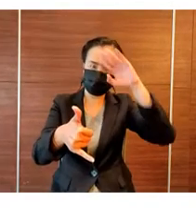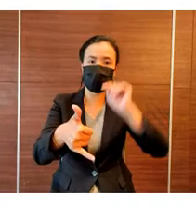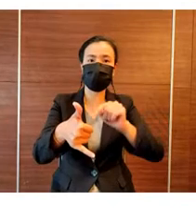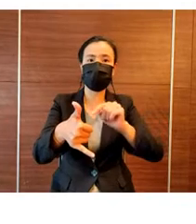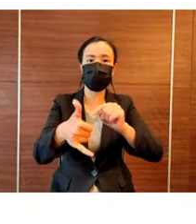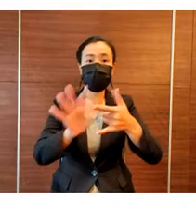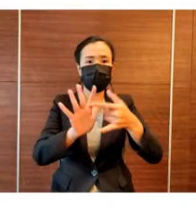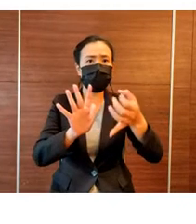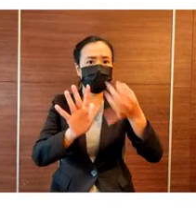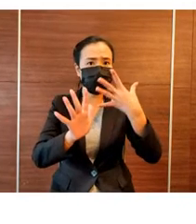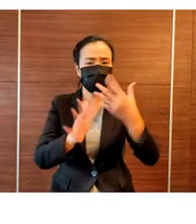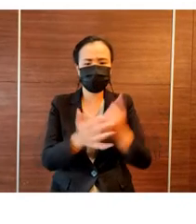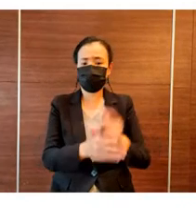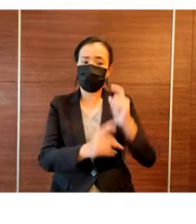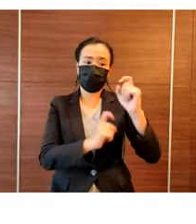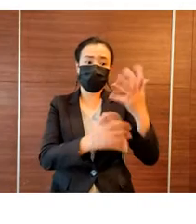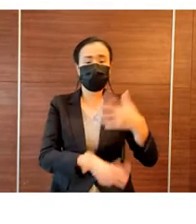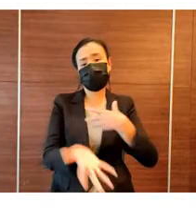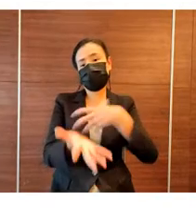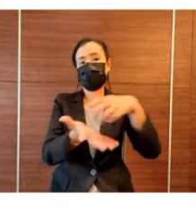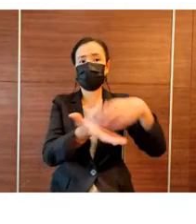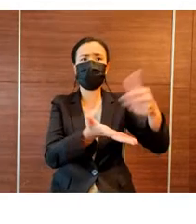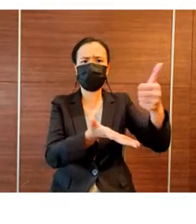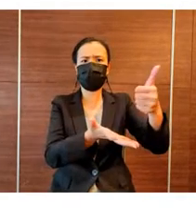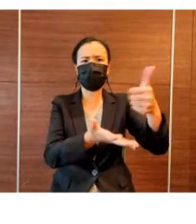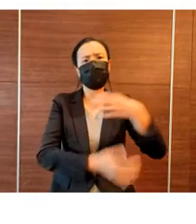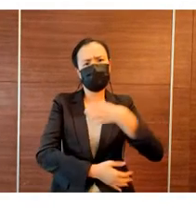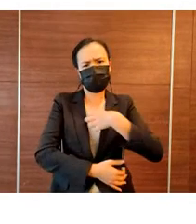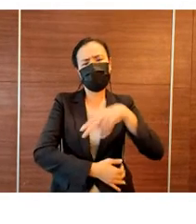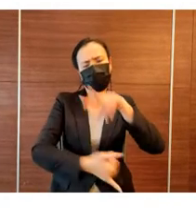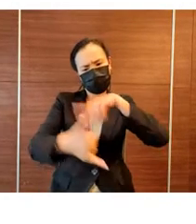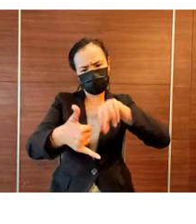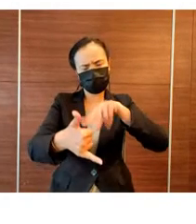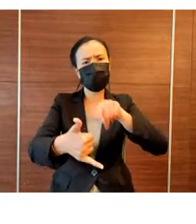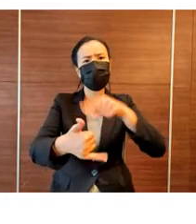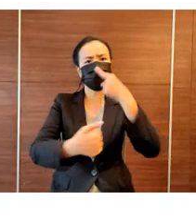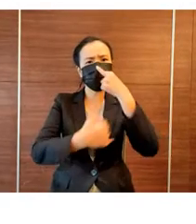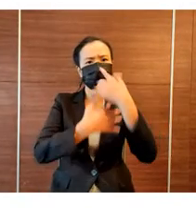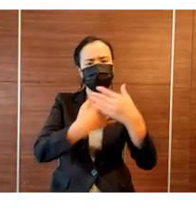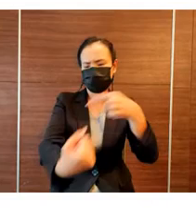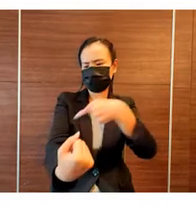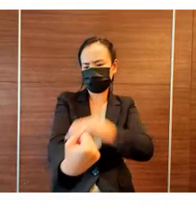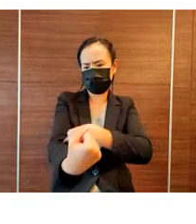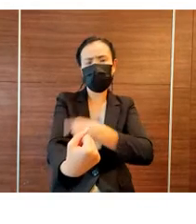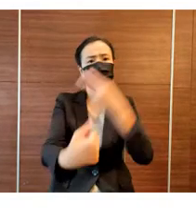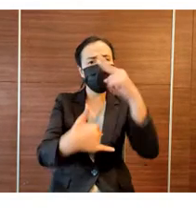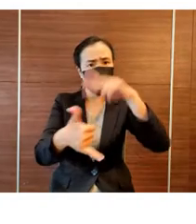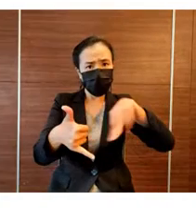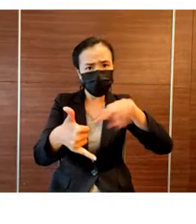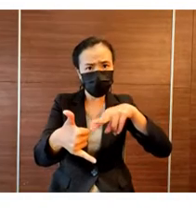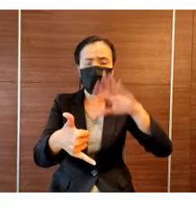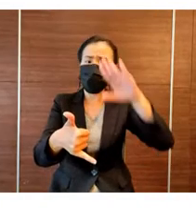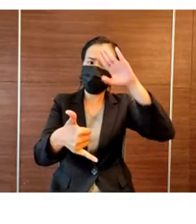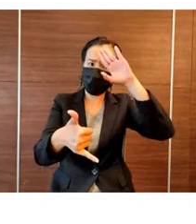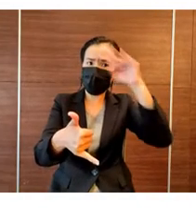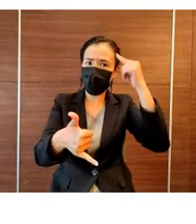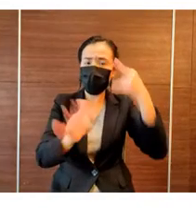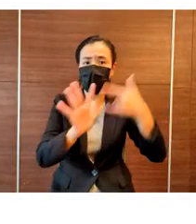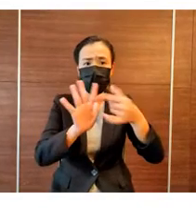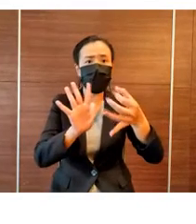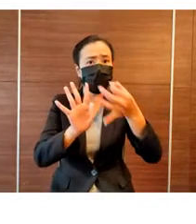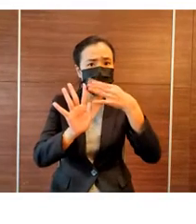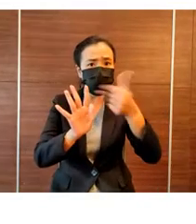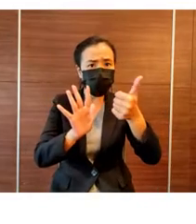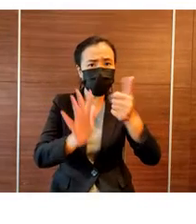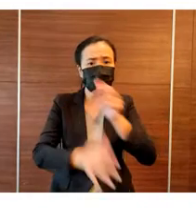ไม่เป็นพิษเป็นภัยกับใครบอกกับใครต่อใครได้ก็อยากจะไปตรวจนะอยากจะไปตรวจตรวจเจอก็อยากจะกินยาเพราะจะ